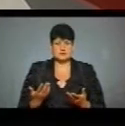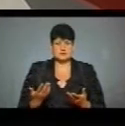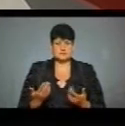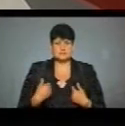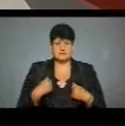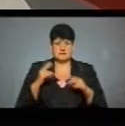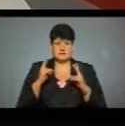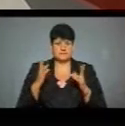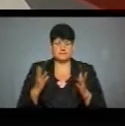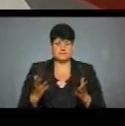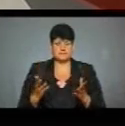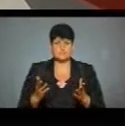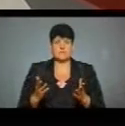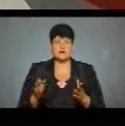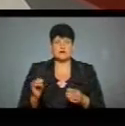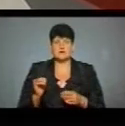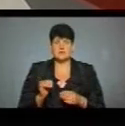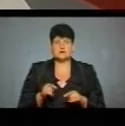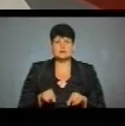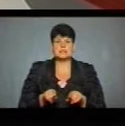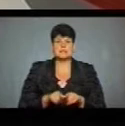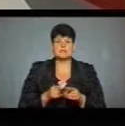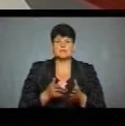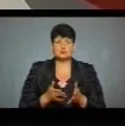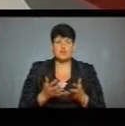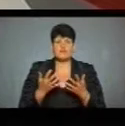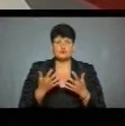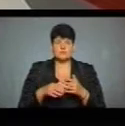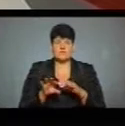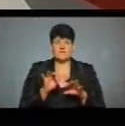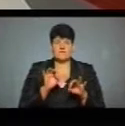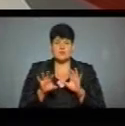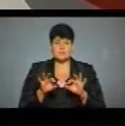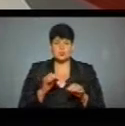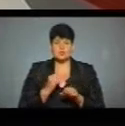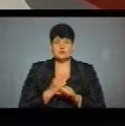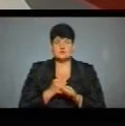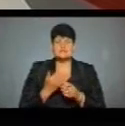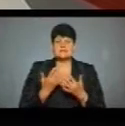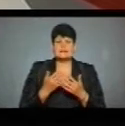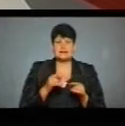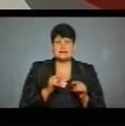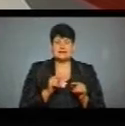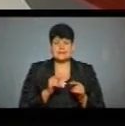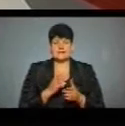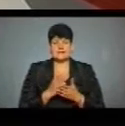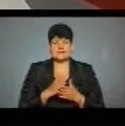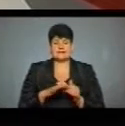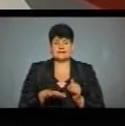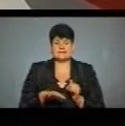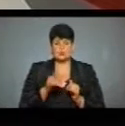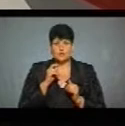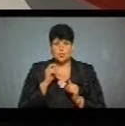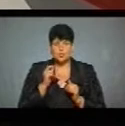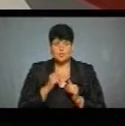нам невідомо. І таку якби автоматичну виборку зробити, скільки їх знаходиться на території